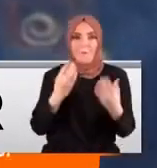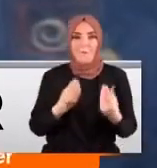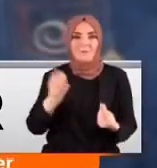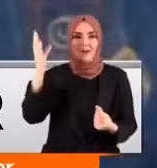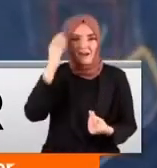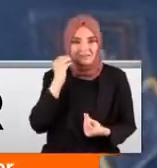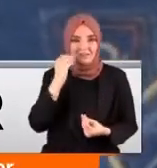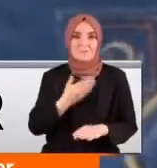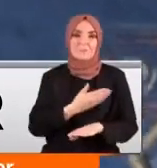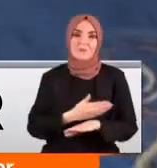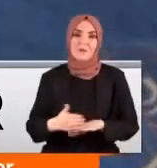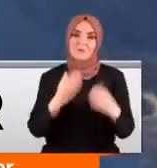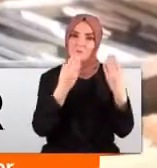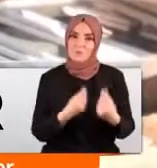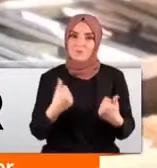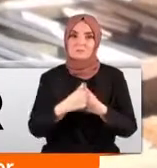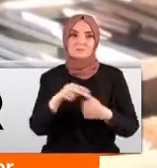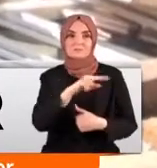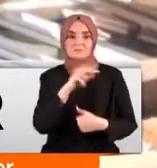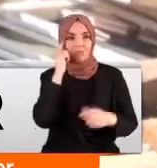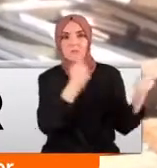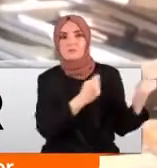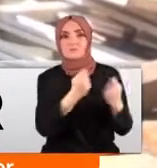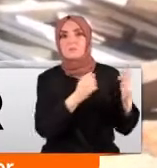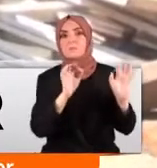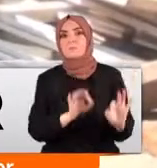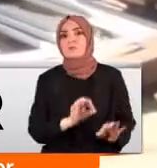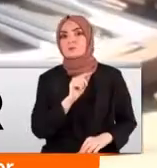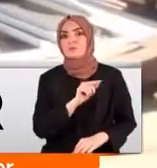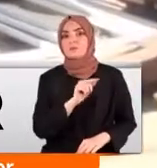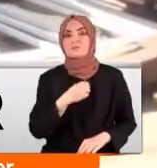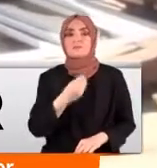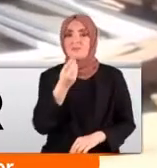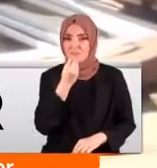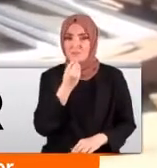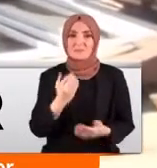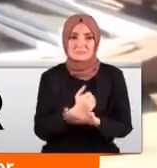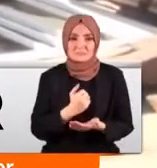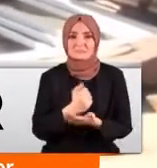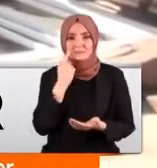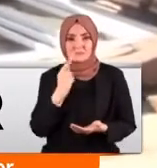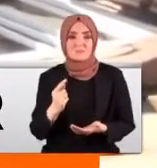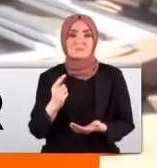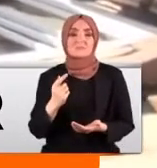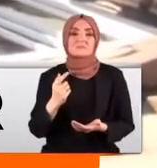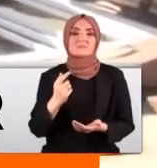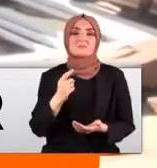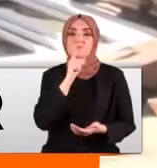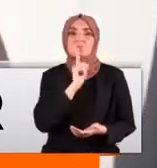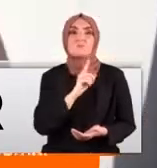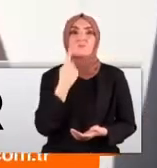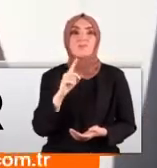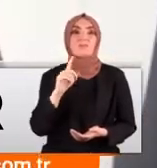Çift arasında tartışmalar başladı. Ben yemedim içmedim, o tarlayı öyle aldıydım. 100 milyar cangır cangır gitti. Beni kovdu, evden